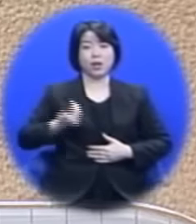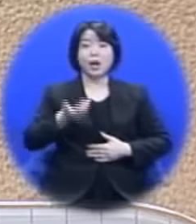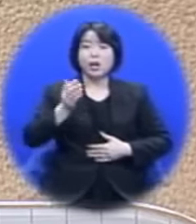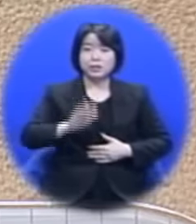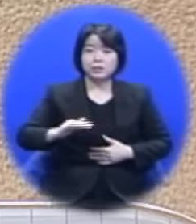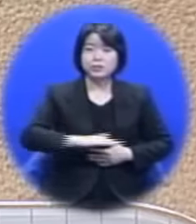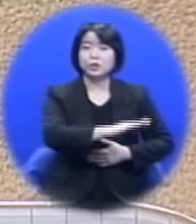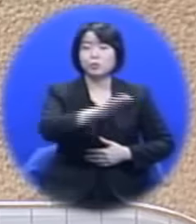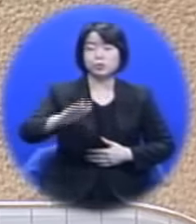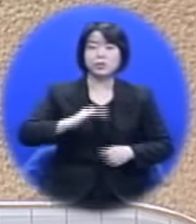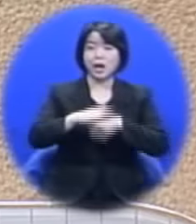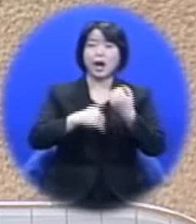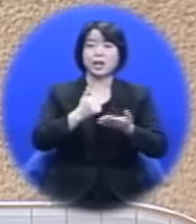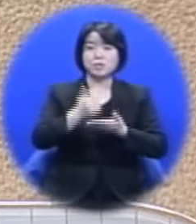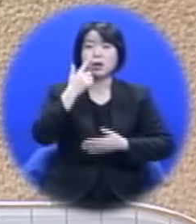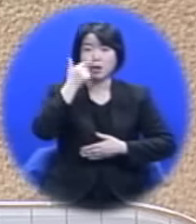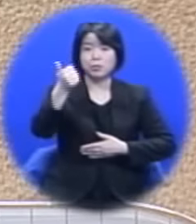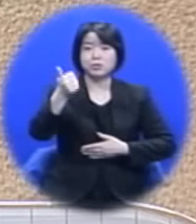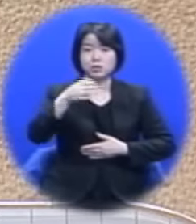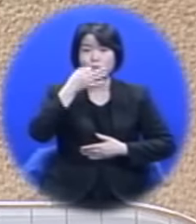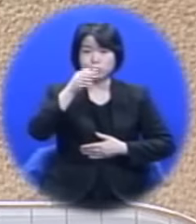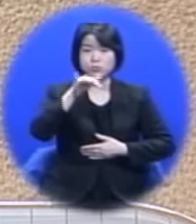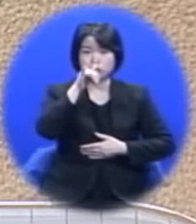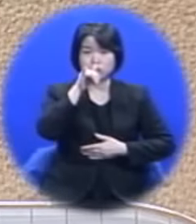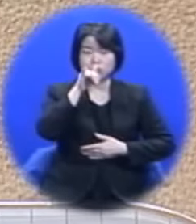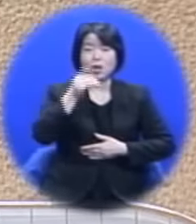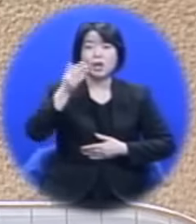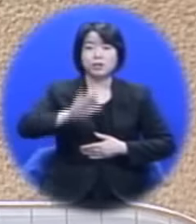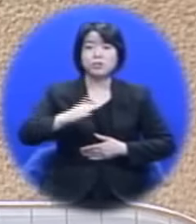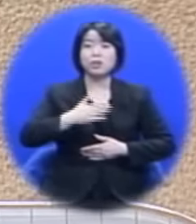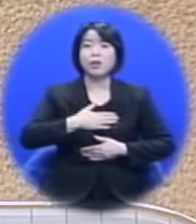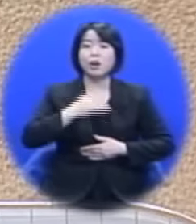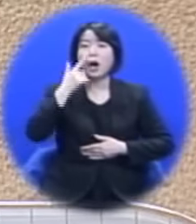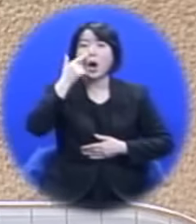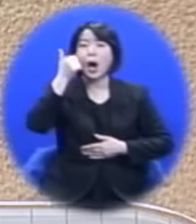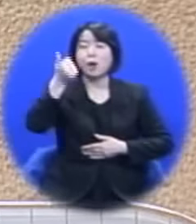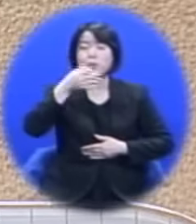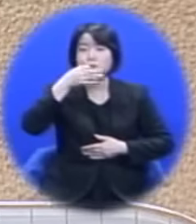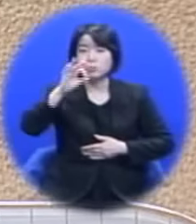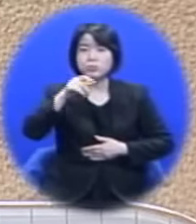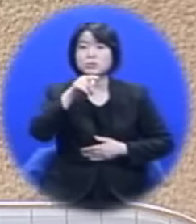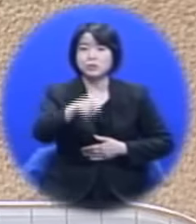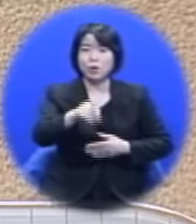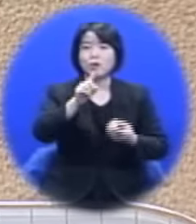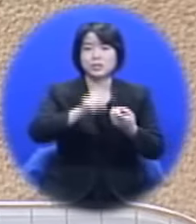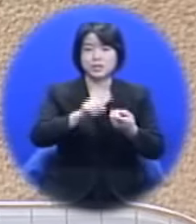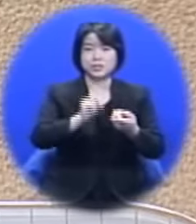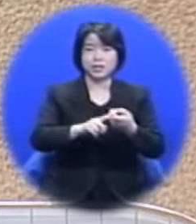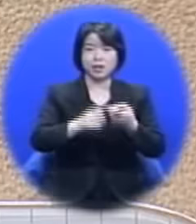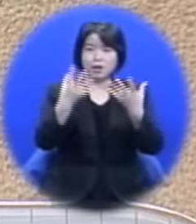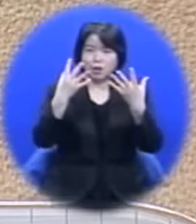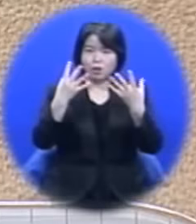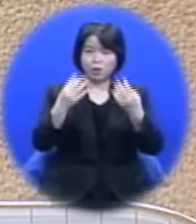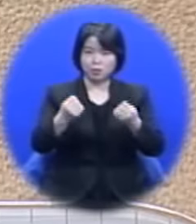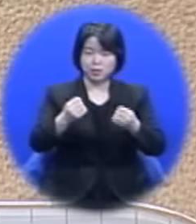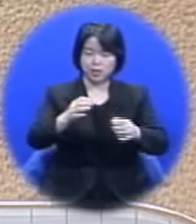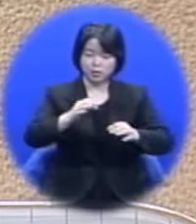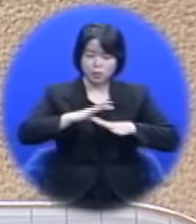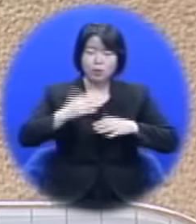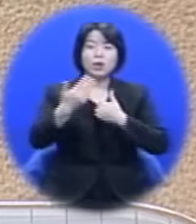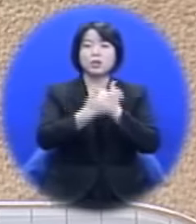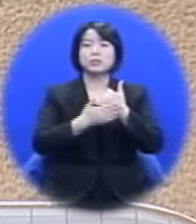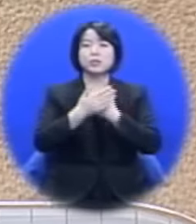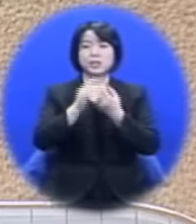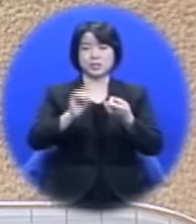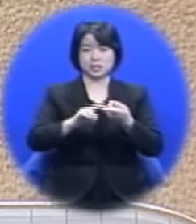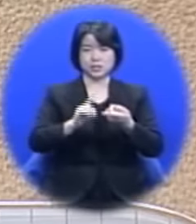우리는 하나님을 아버지라고 불러요 그런데 내가 하나님을 아버지라고 부르는 거 그 자체가 얼마나 놀라운